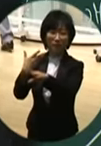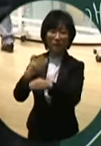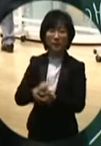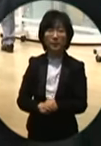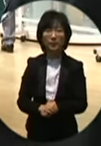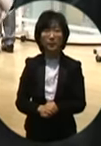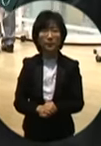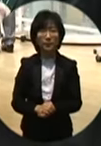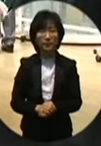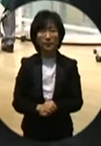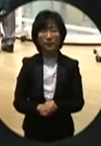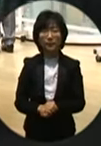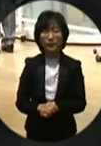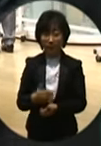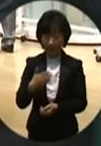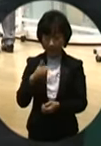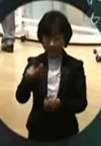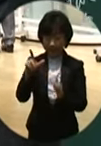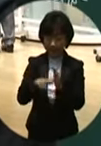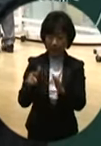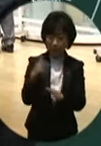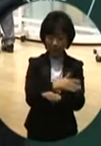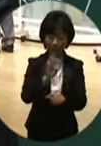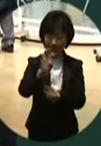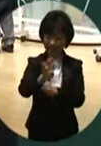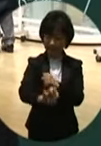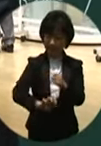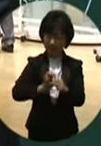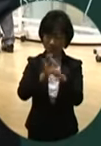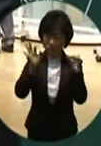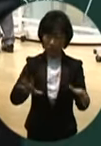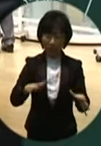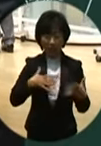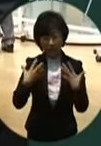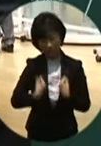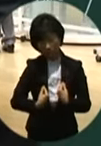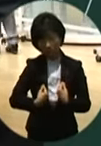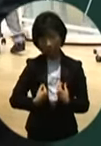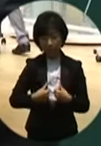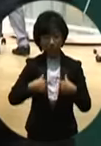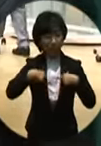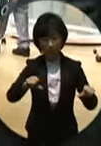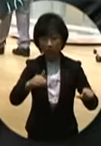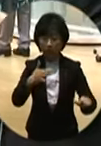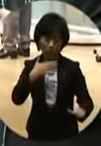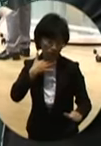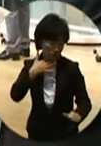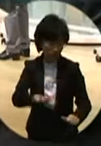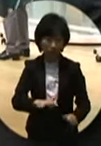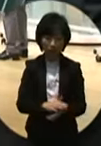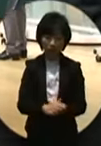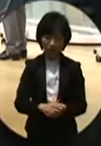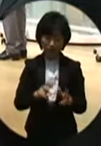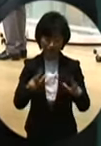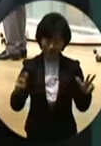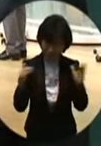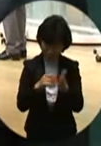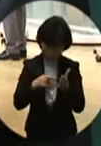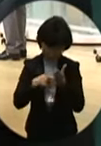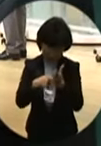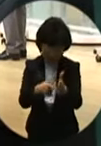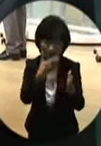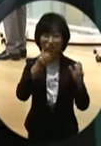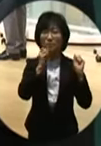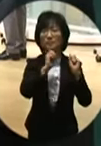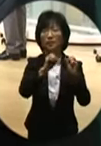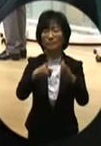번도 40년을 지치지도 않고 뛰었어요. And from then until now, for 40 years, I ran without even hesitating or without